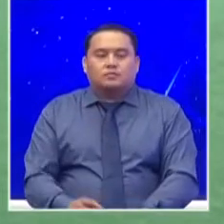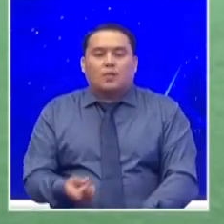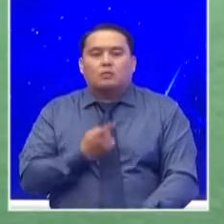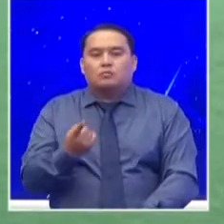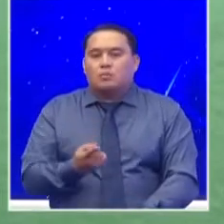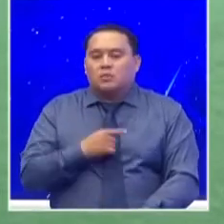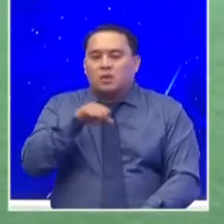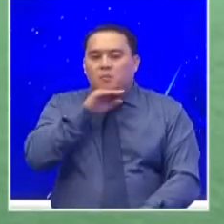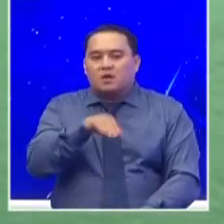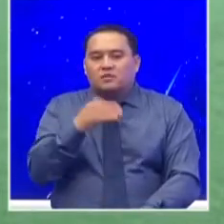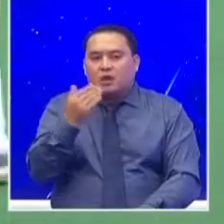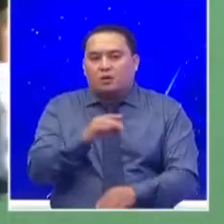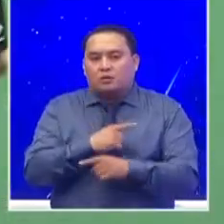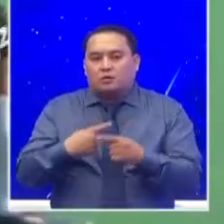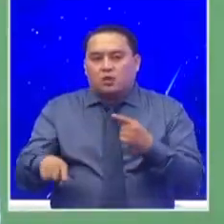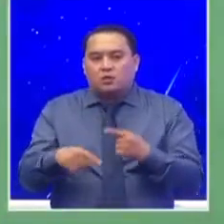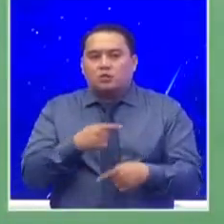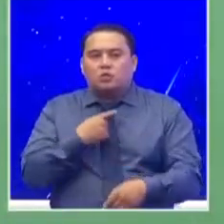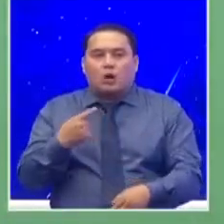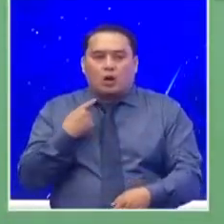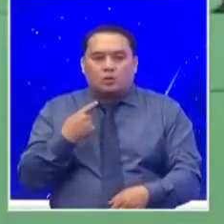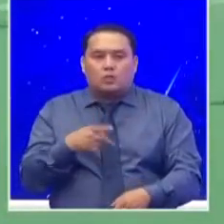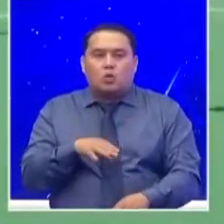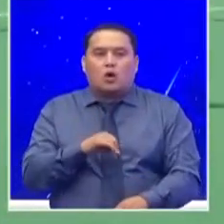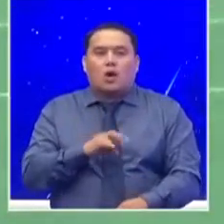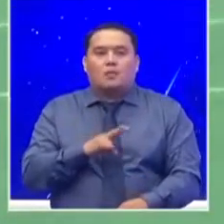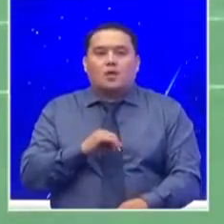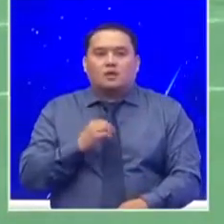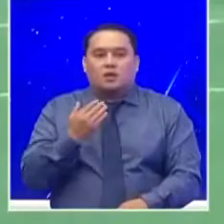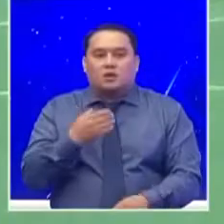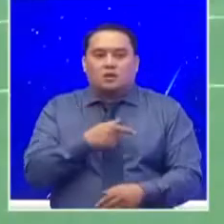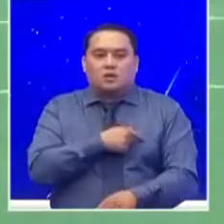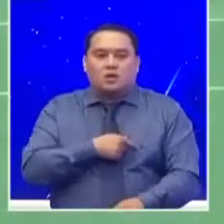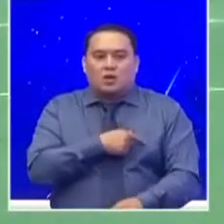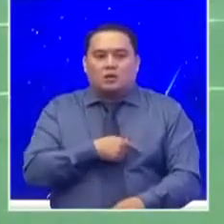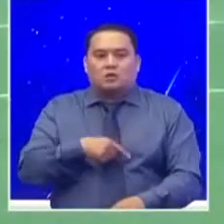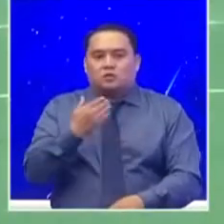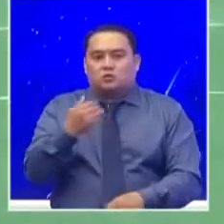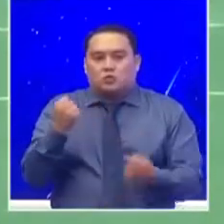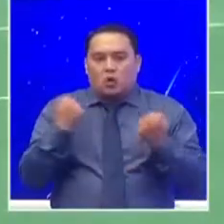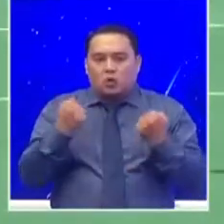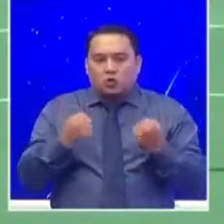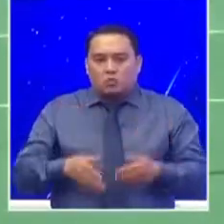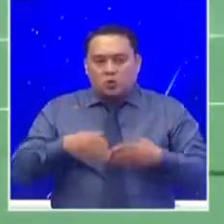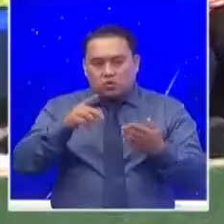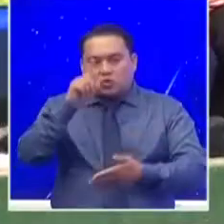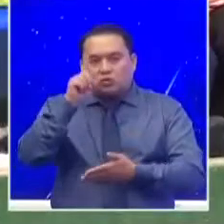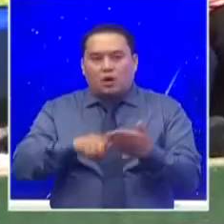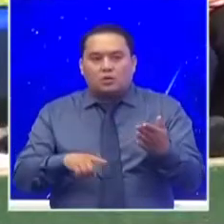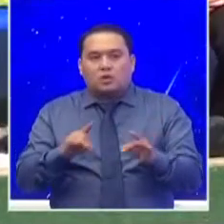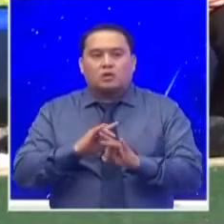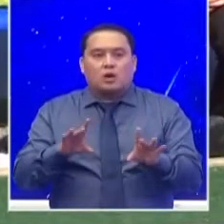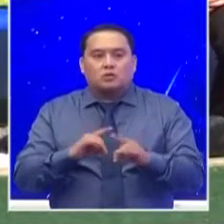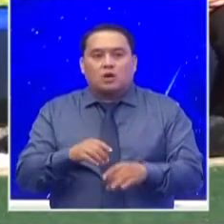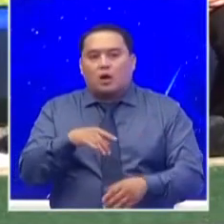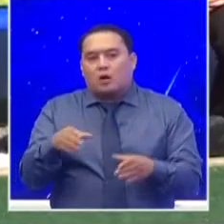Мастерством и профессионализмом отличился в областном турнире Мухаммед Асанулы. Тренеры возлагают на спортсмена большие надежды. Отметим,